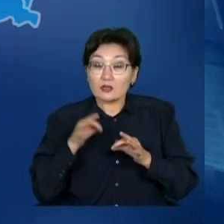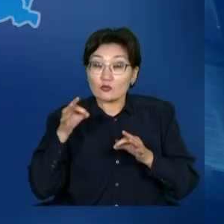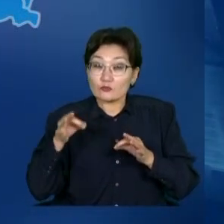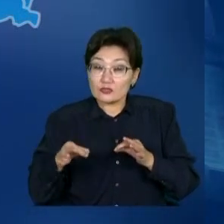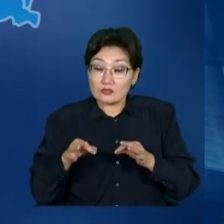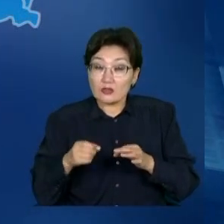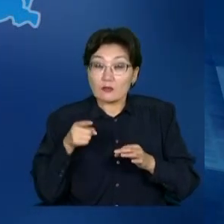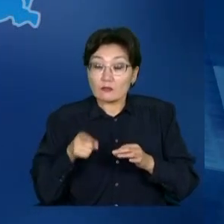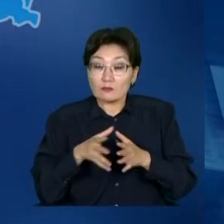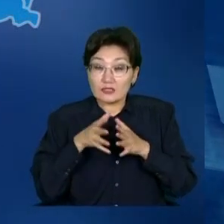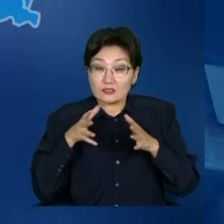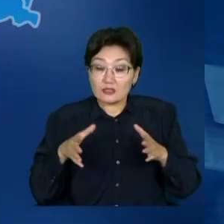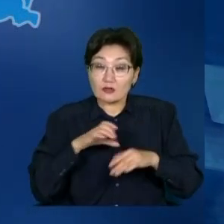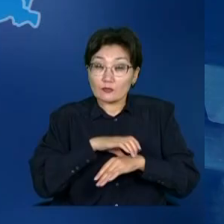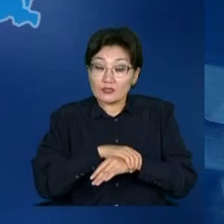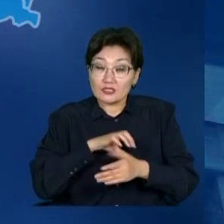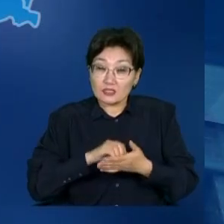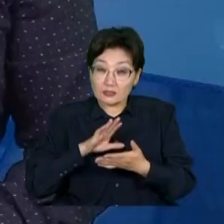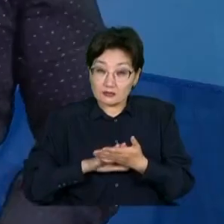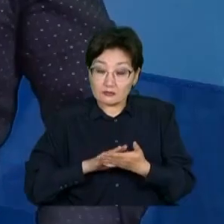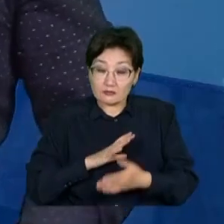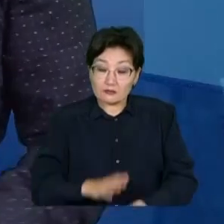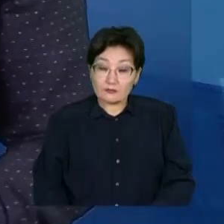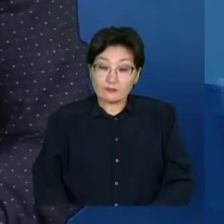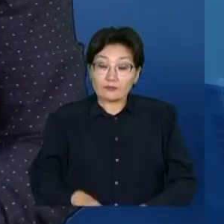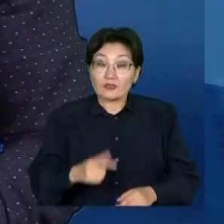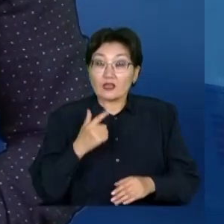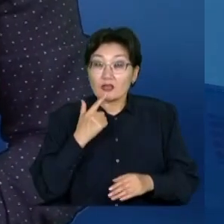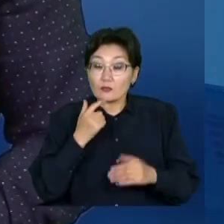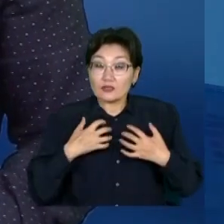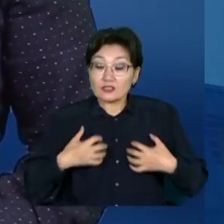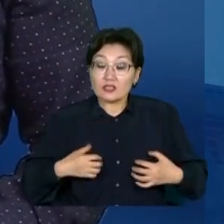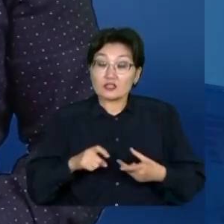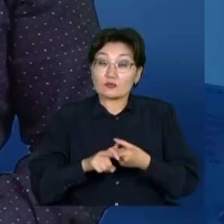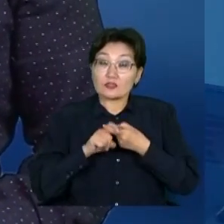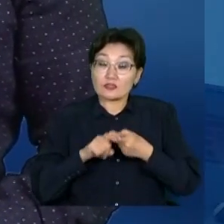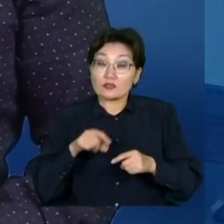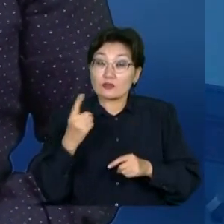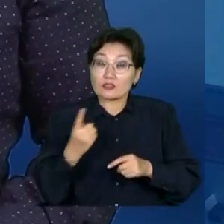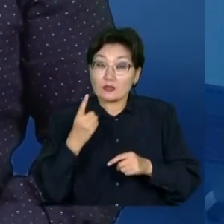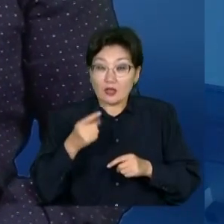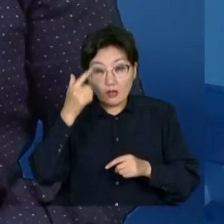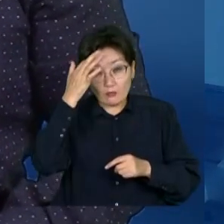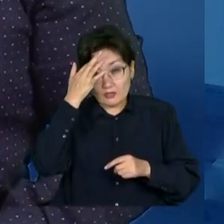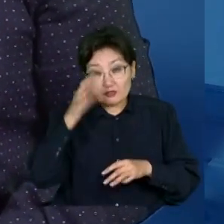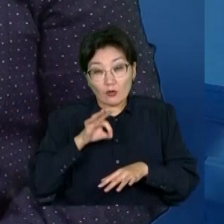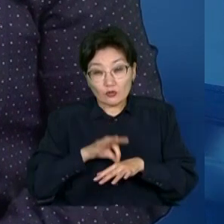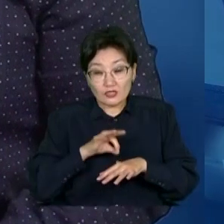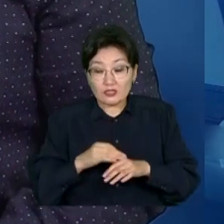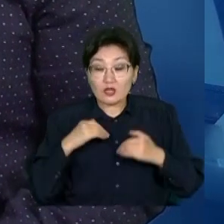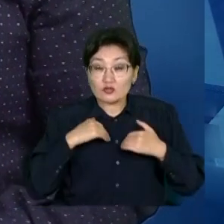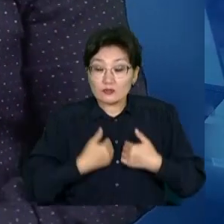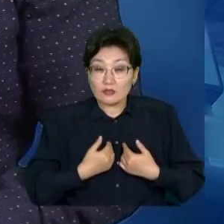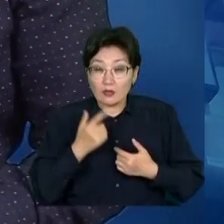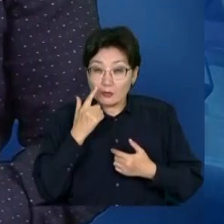облыстарында 1000-нан астам жағдайдан тіркелген. Бала қызылша ауруына шалдыққан кезде ең бірінші бас ауырады, жөтеледі, мұрнынан